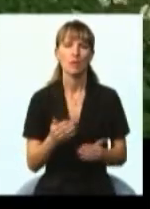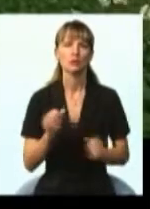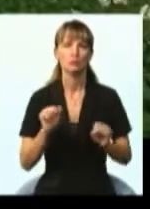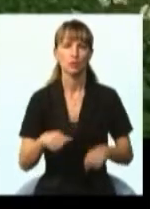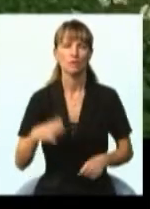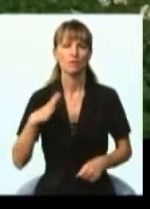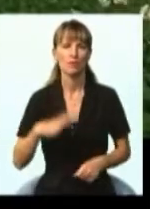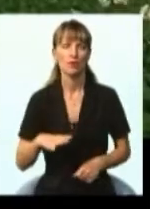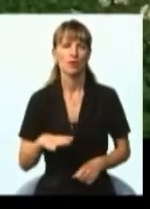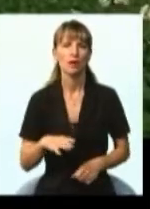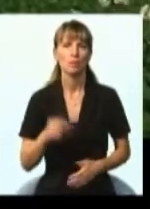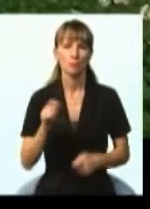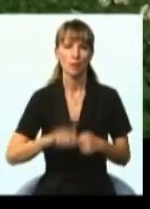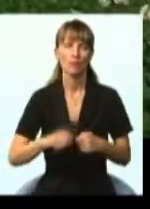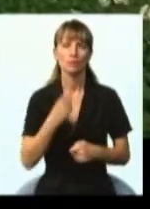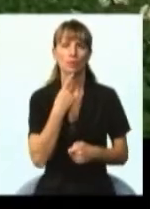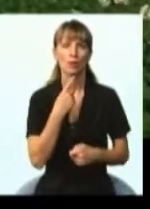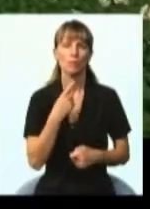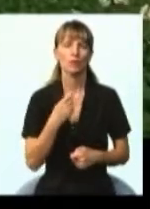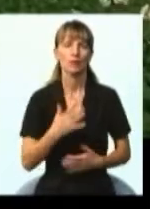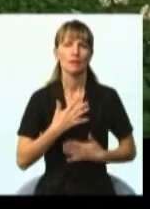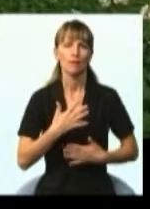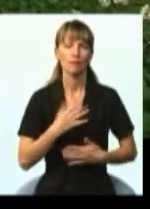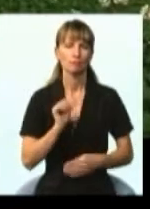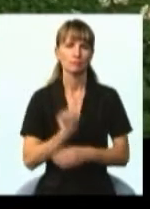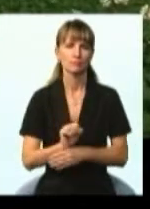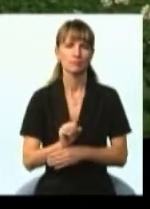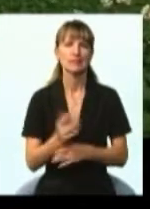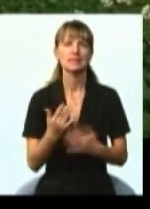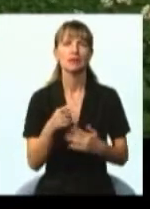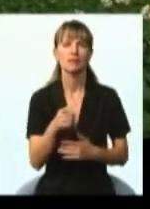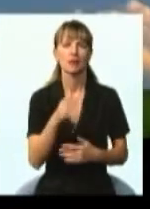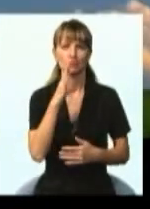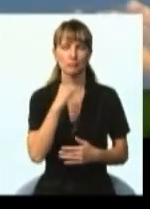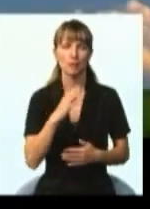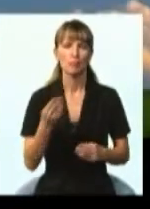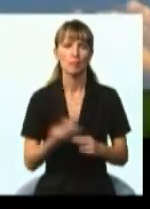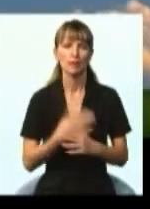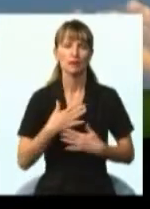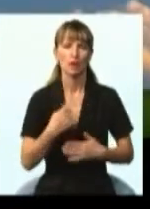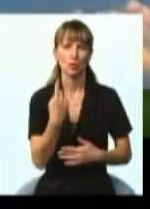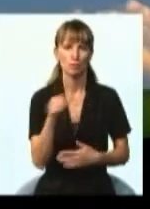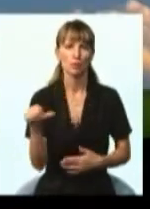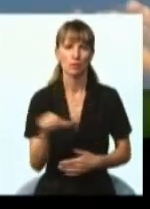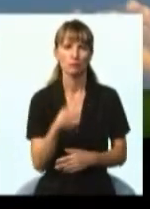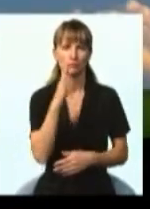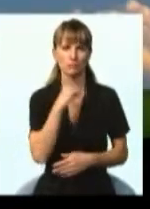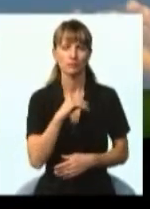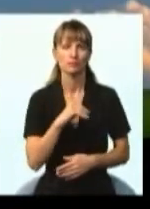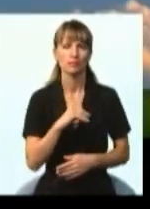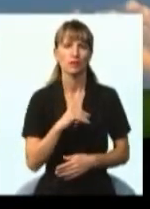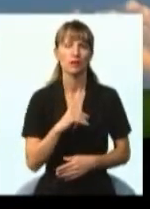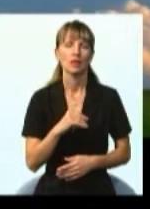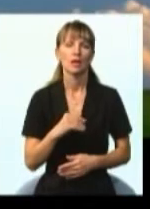витримати. Перевіримо? Спробуйте затримати власний подих. Скільки витримаєте без дихання? Хоча б хвилину посилите?